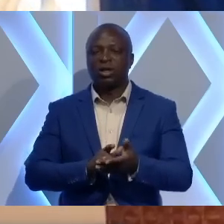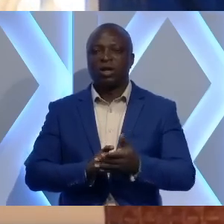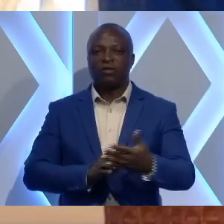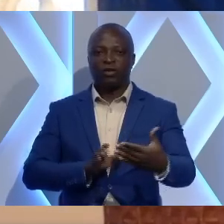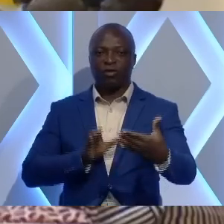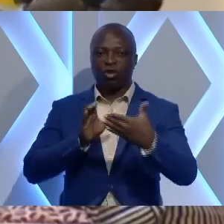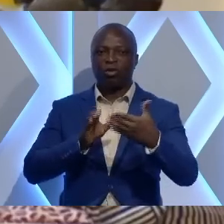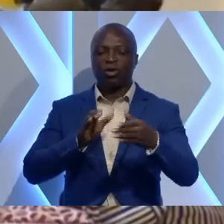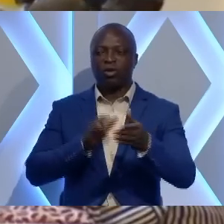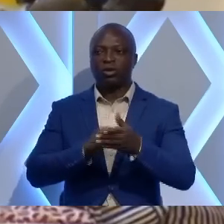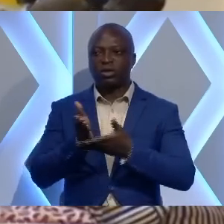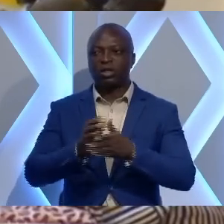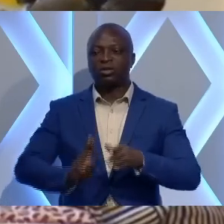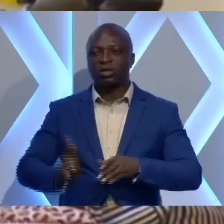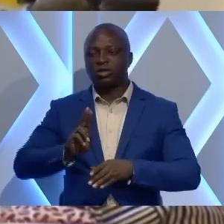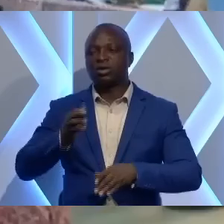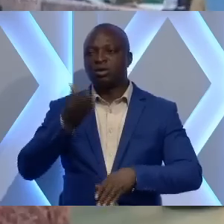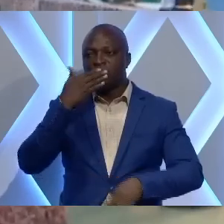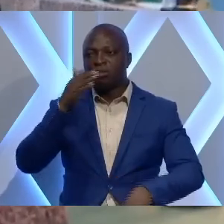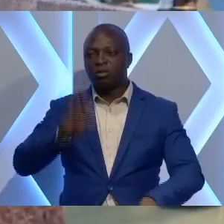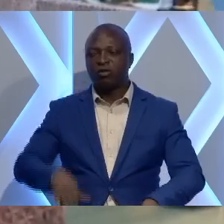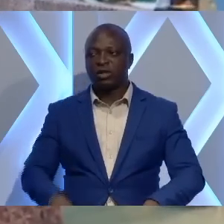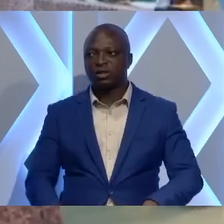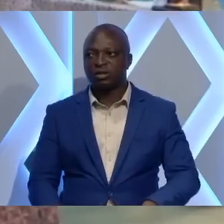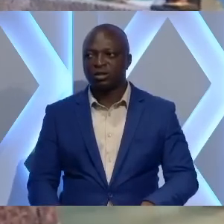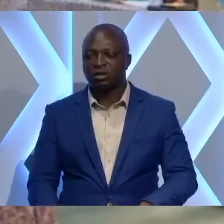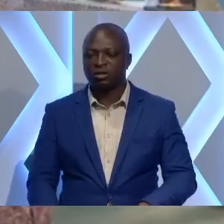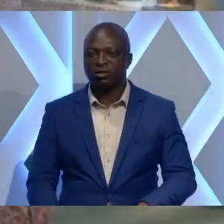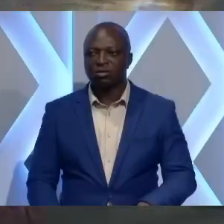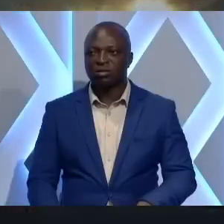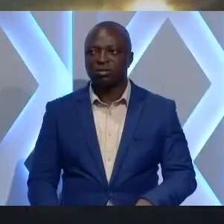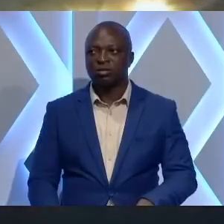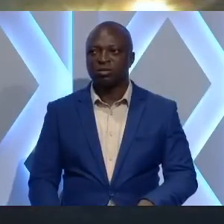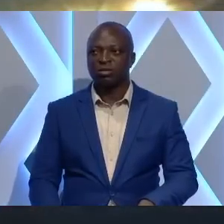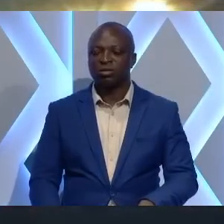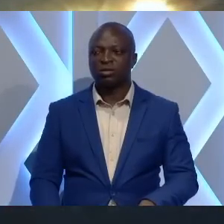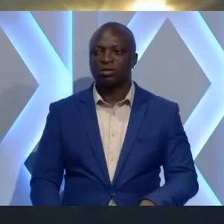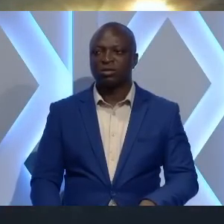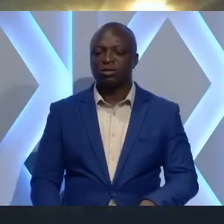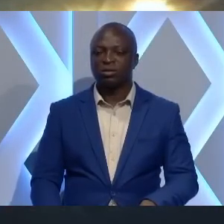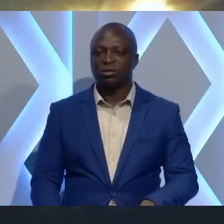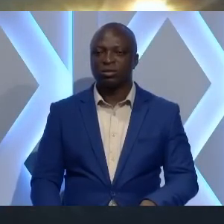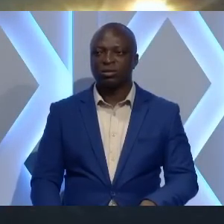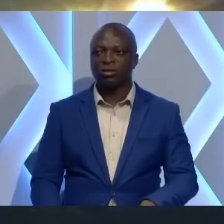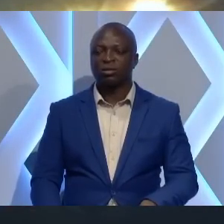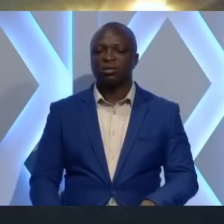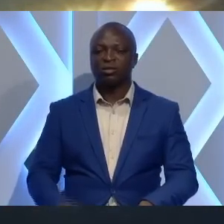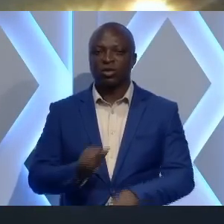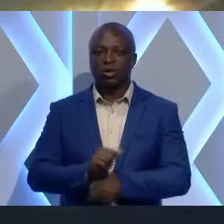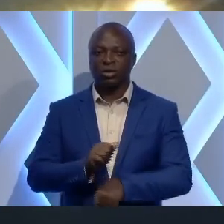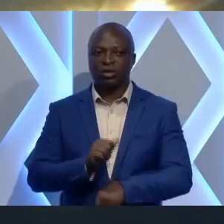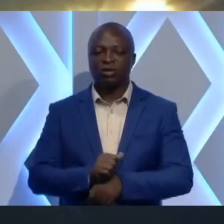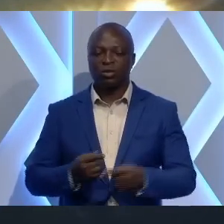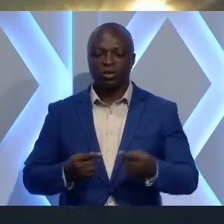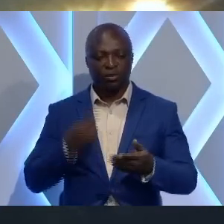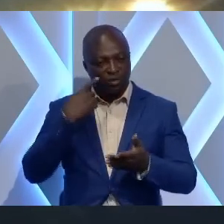commun contre leur utilisation détournée. Dès que j'ai pris ce produit-là, et que je... Opération de